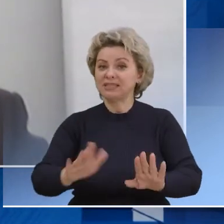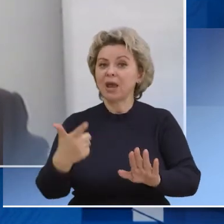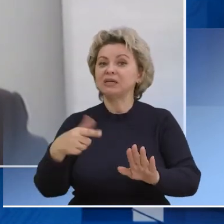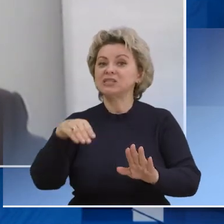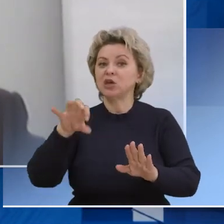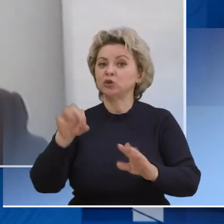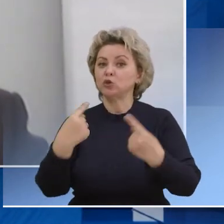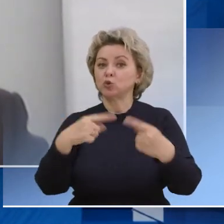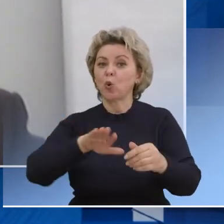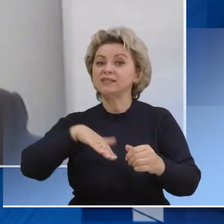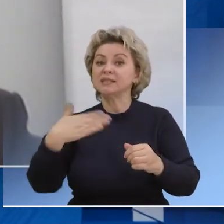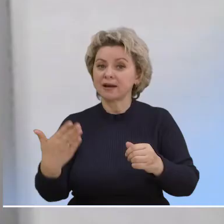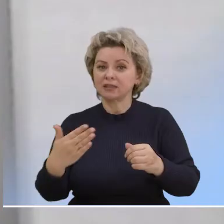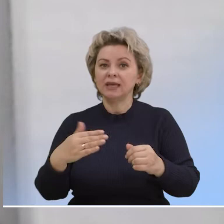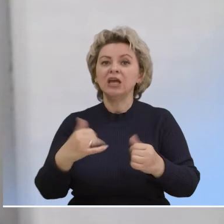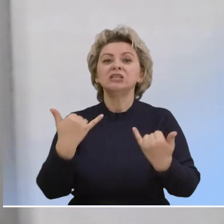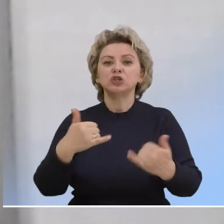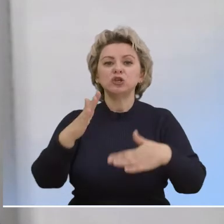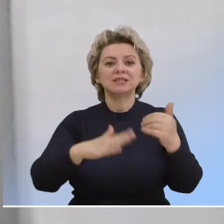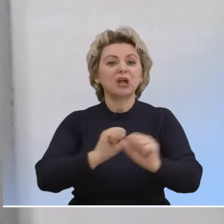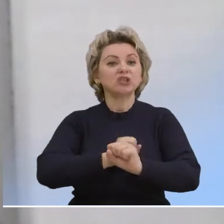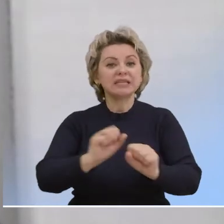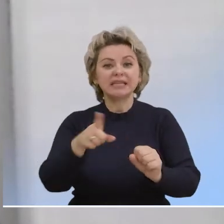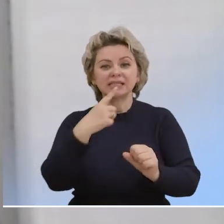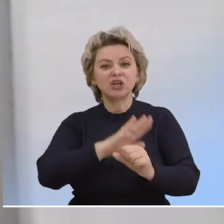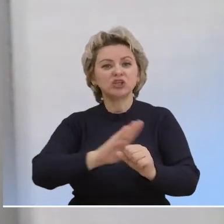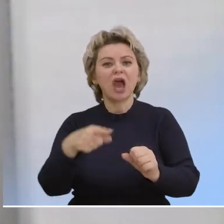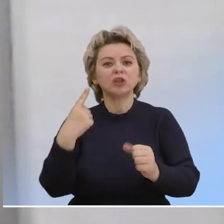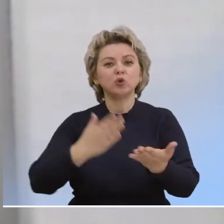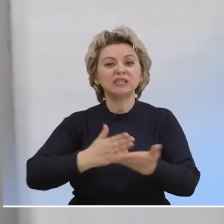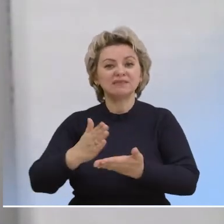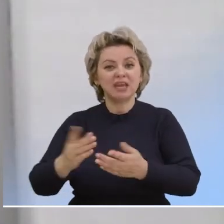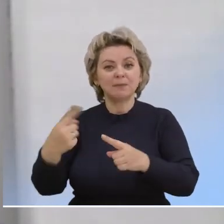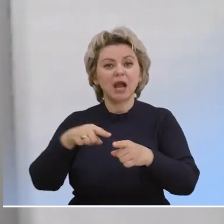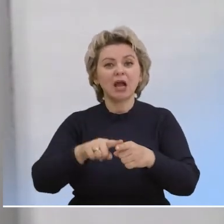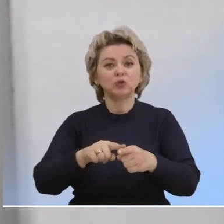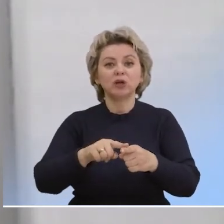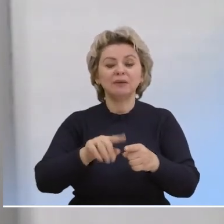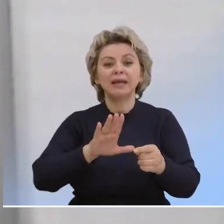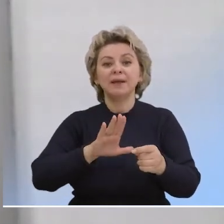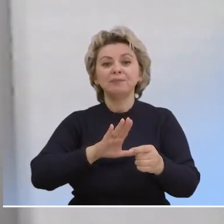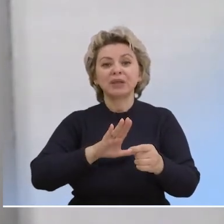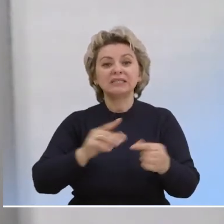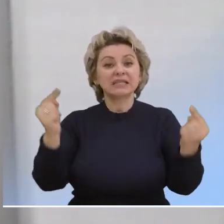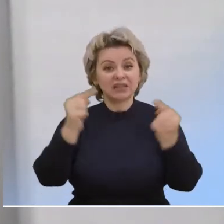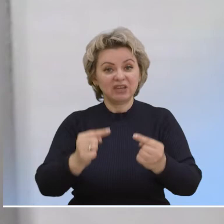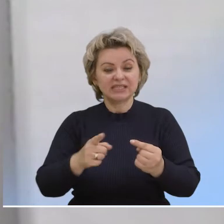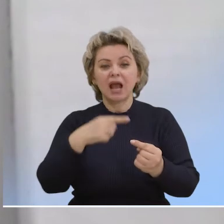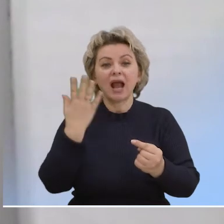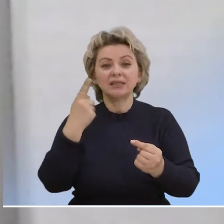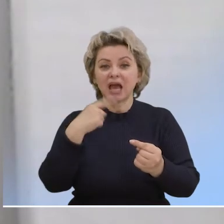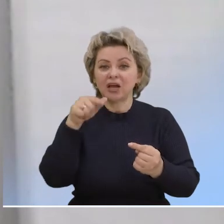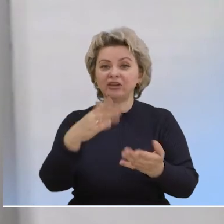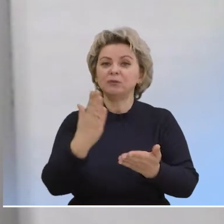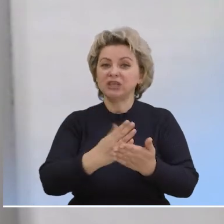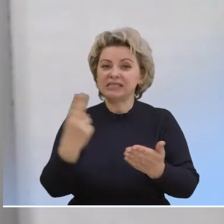ли где-то с другой стороны? Сейчас практически нельзя назвать ни одной сферы, в которой бы цифры не было. А, соответственно, когда мы говорим,